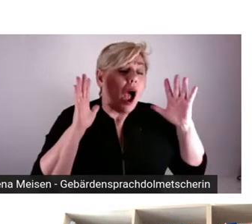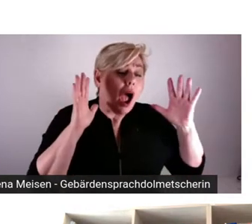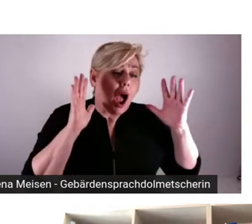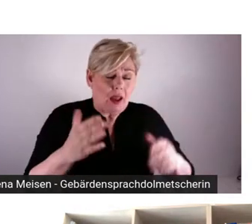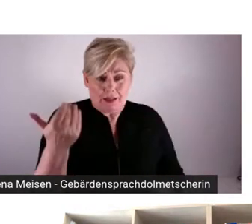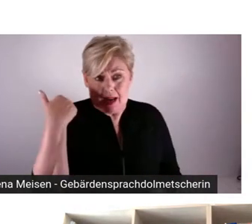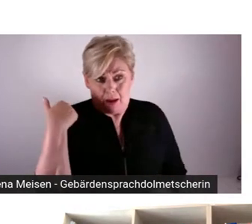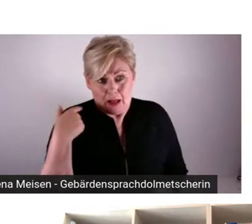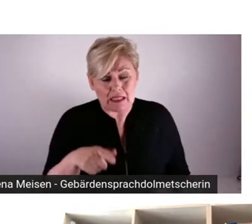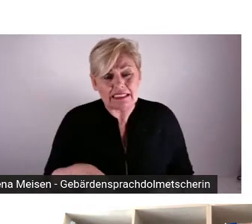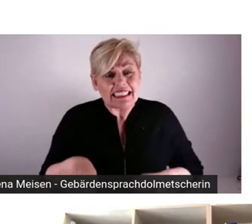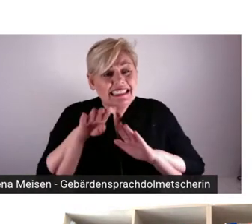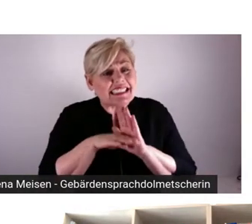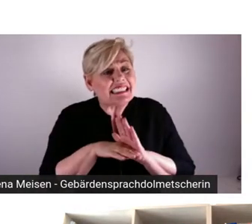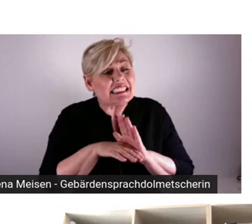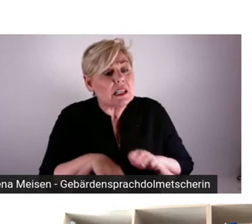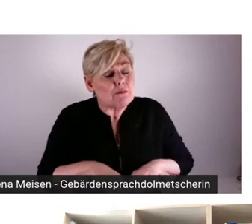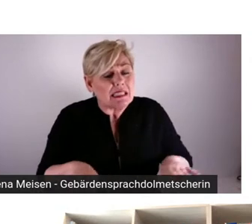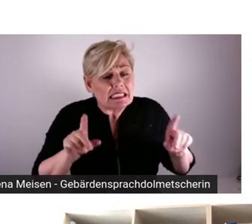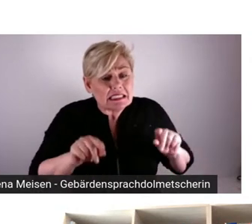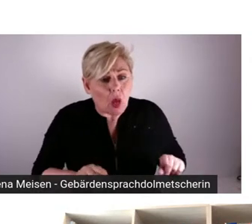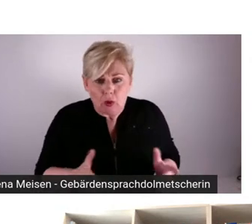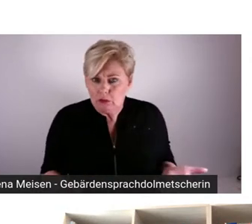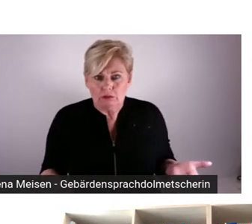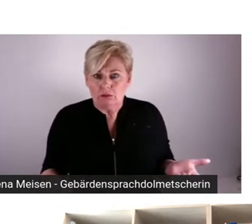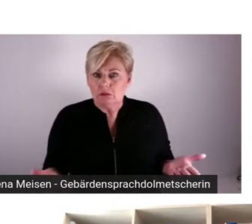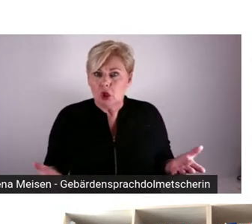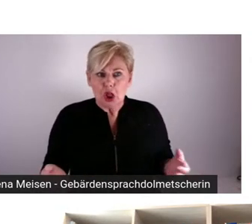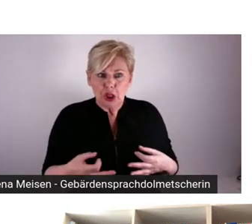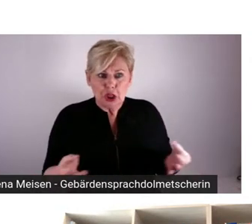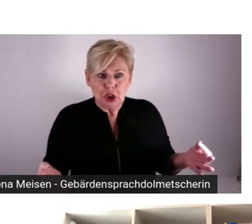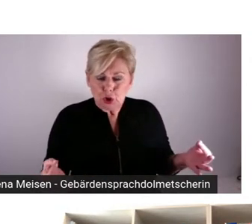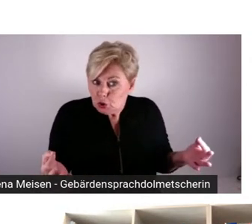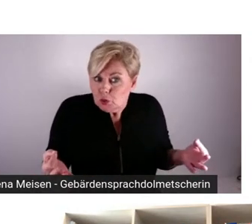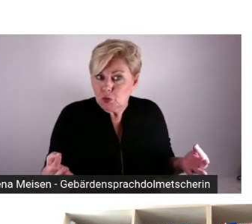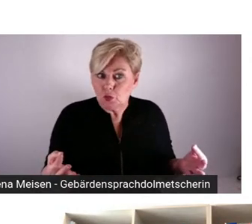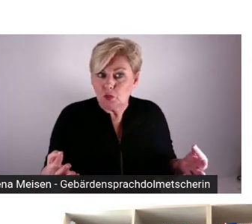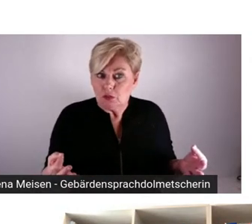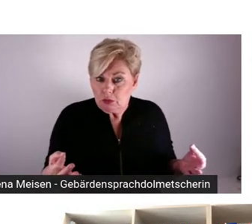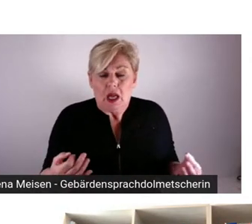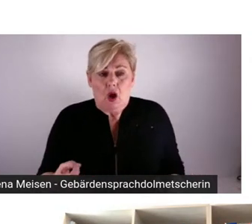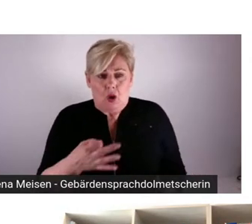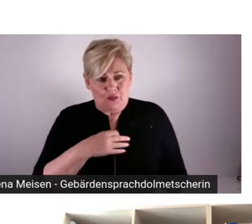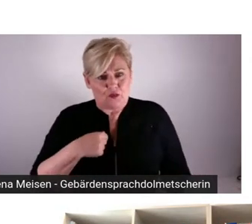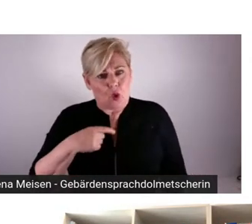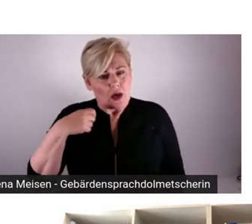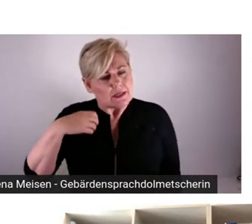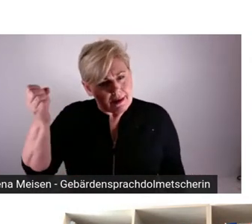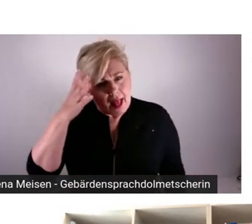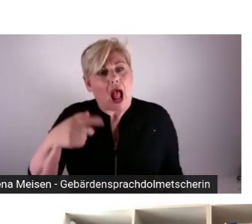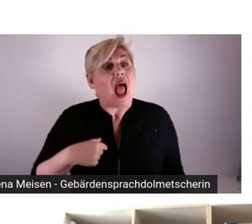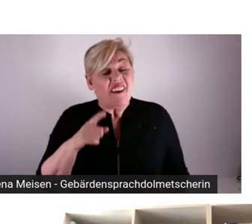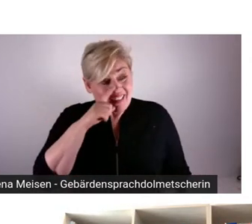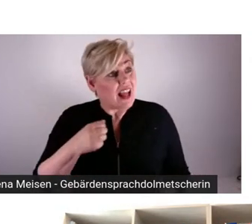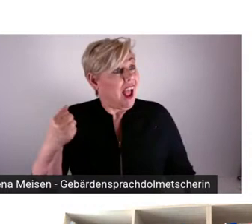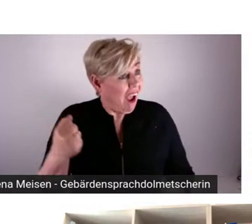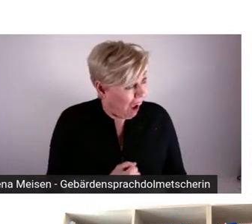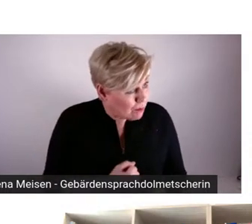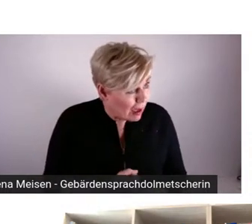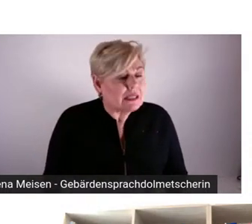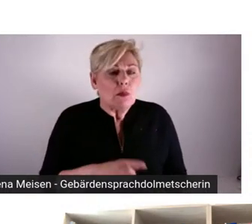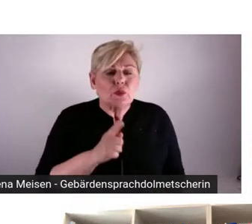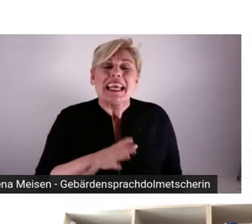Einführung des gesetzlichen Mindestlohns. Das ist alles nicht passiert. Und für uns ist klar, von Arbeit muss man leben können. Es kann nicht sein,